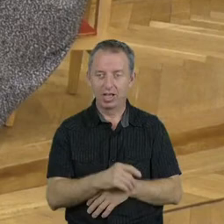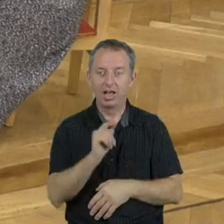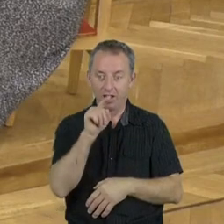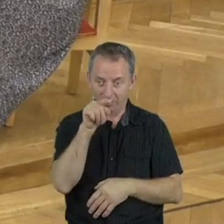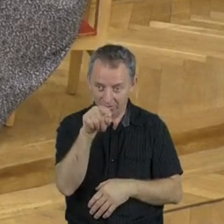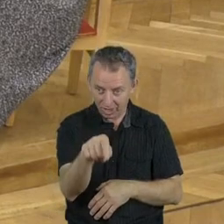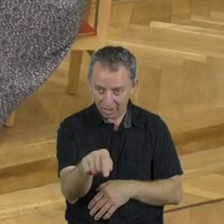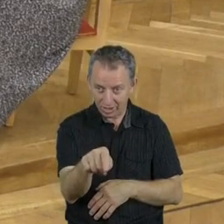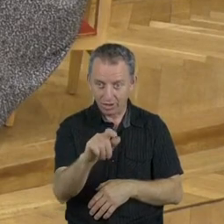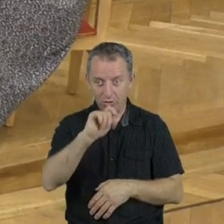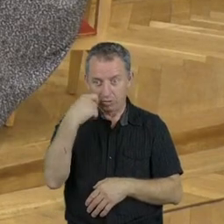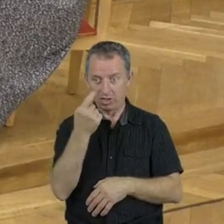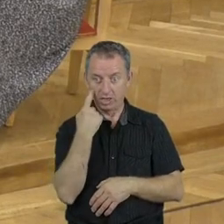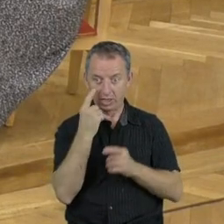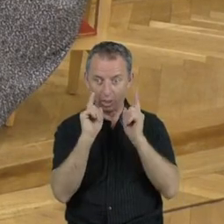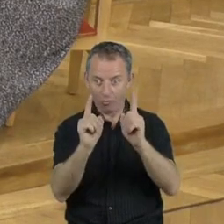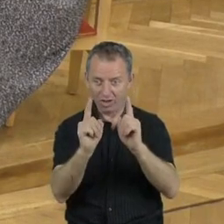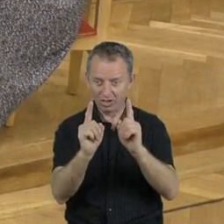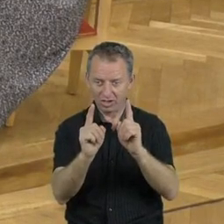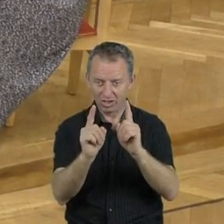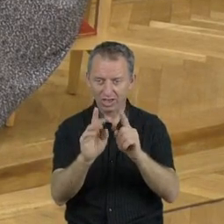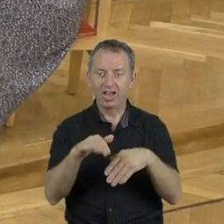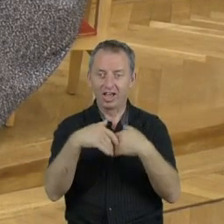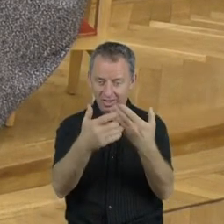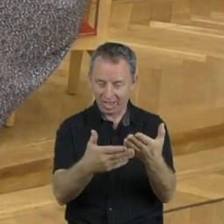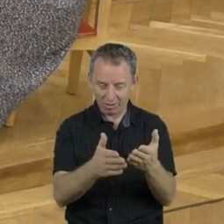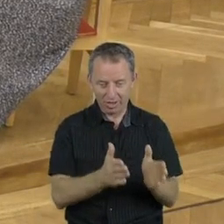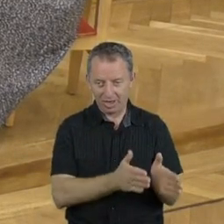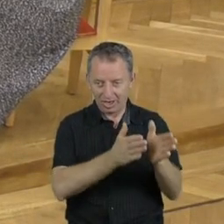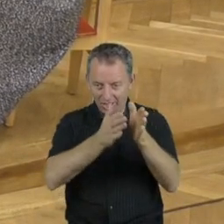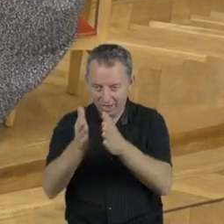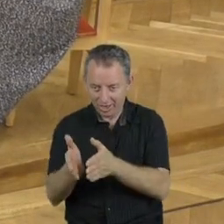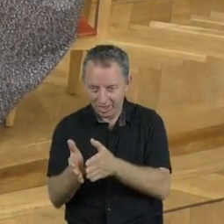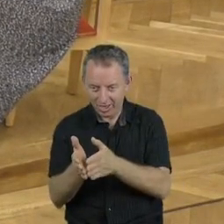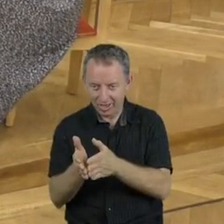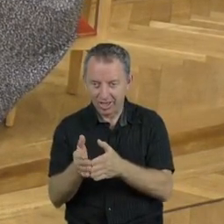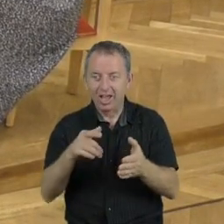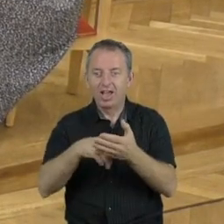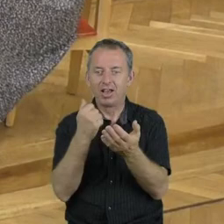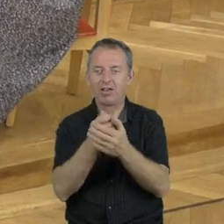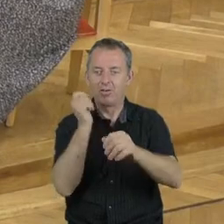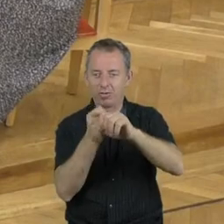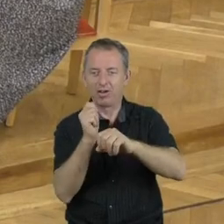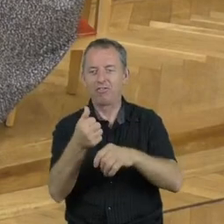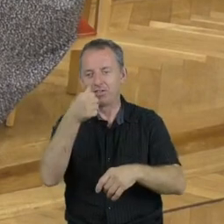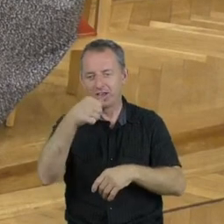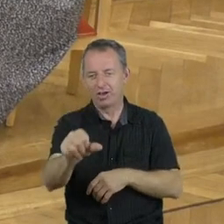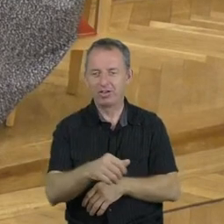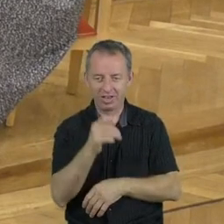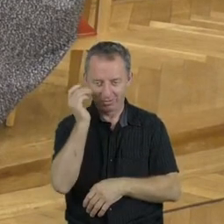kiedy dziadek to zauważył, dał mu kolejne zadanie. A zgadnijcie, ile gwoździ przybił w ciągu tygodnia?